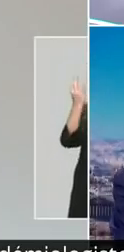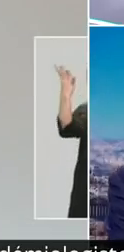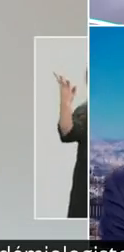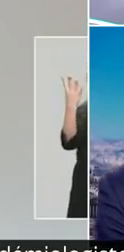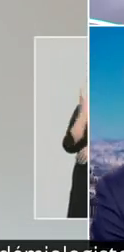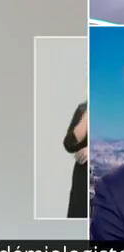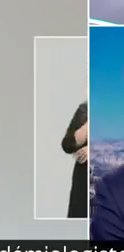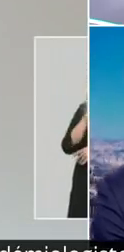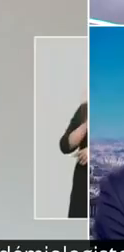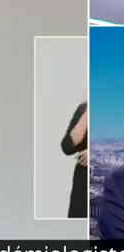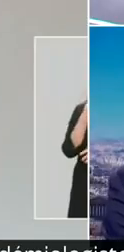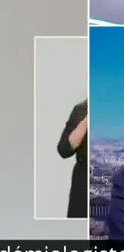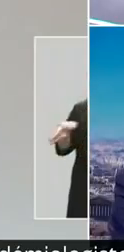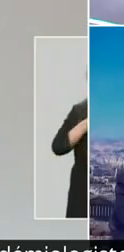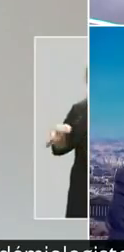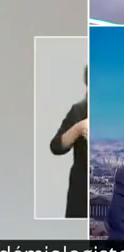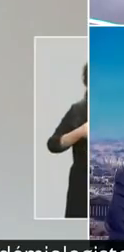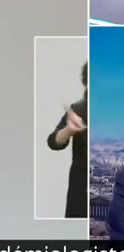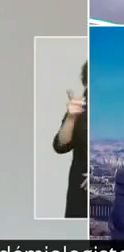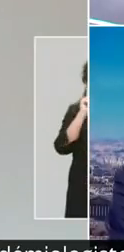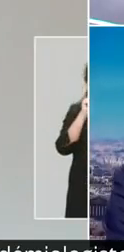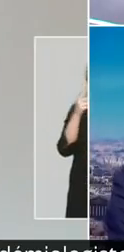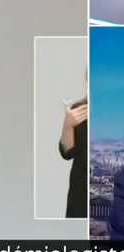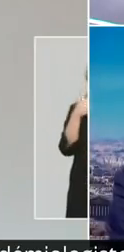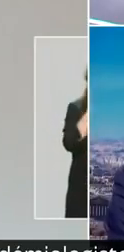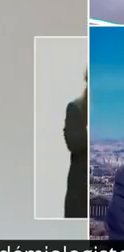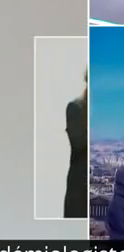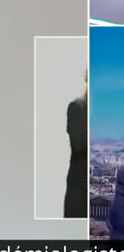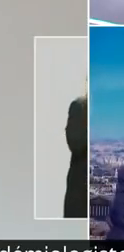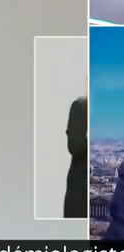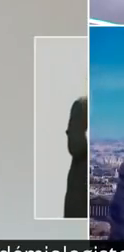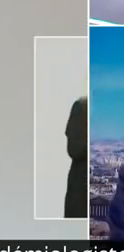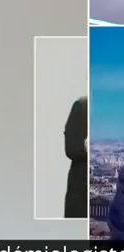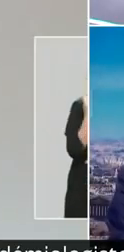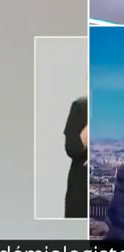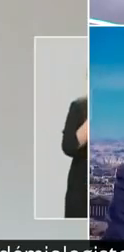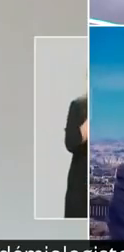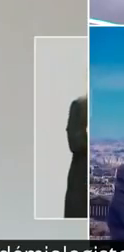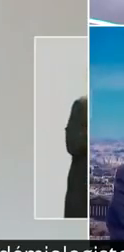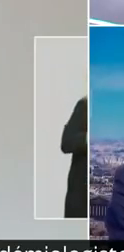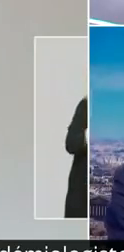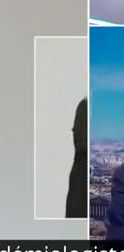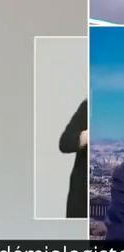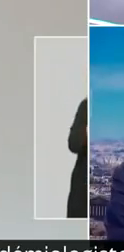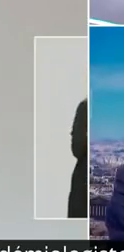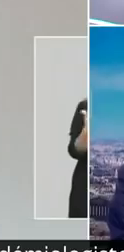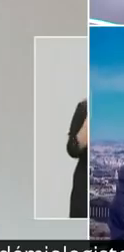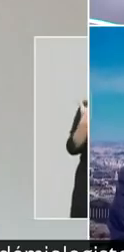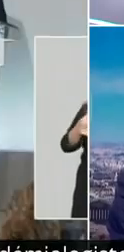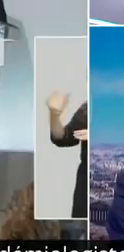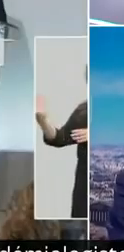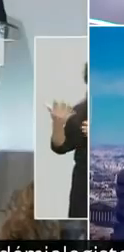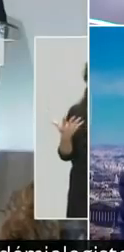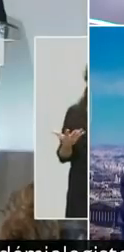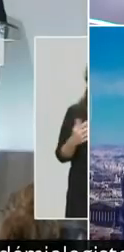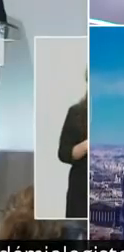pour absorber l'arrivée des patients à l'hôpital? On a l'impression que ce n'est plus un sujet qui a disparu. Ouais. Alors que moi, il me semble que c'est le sujet principal, parce qu'il faut bien garder dans